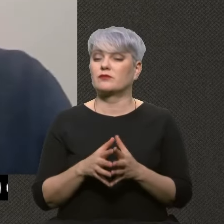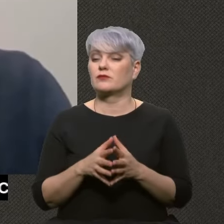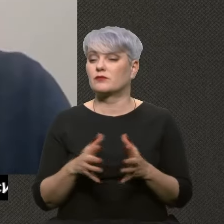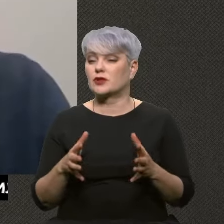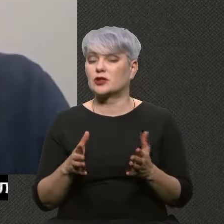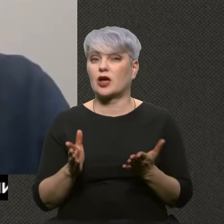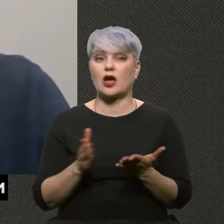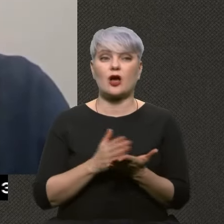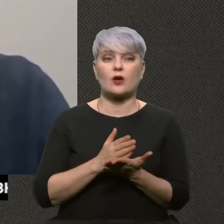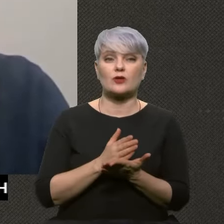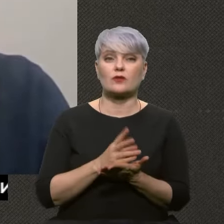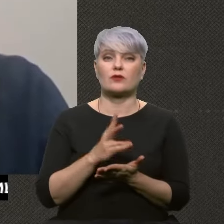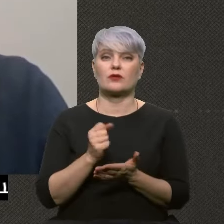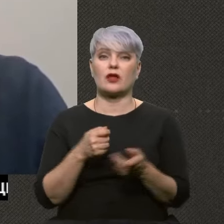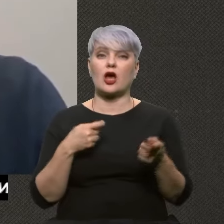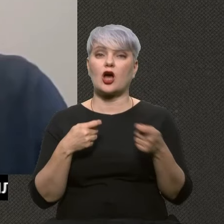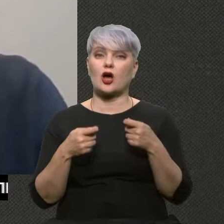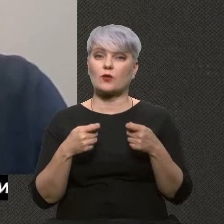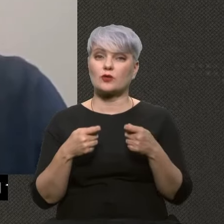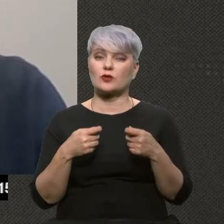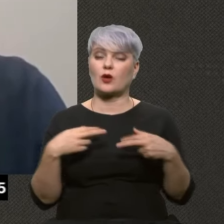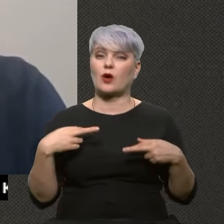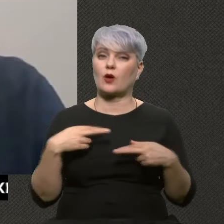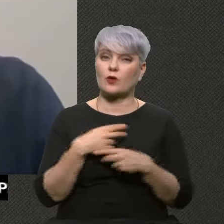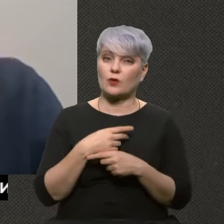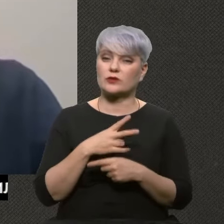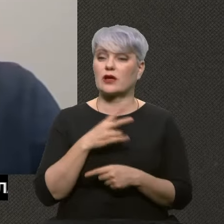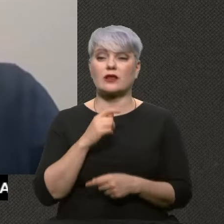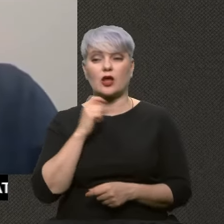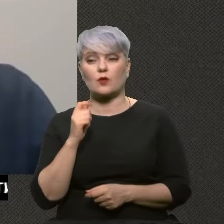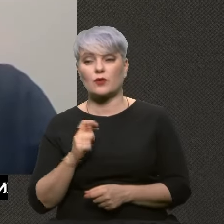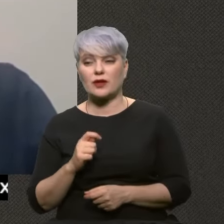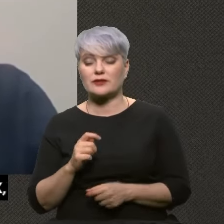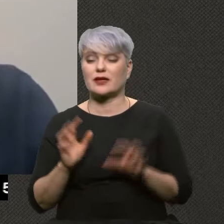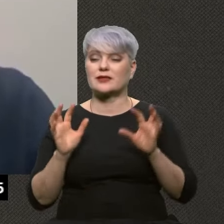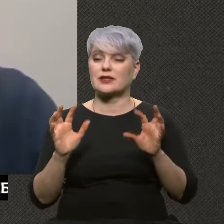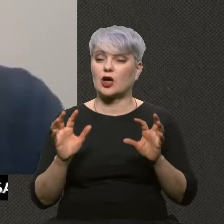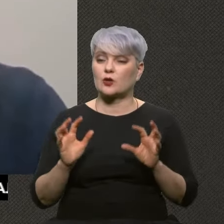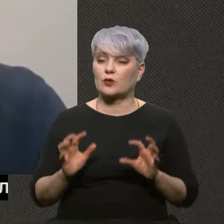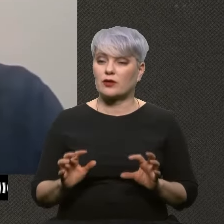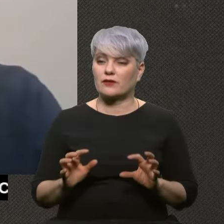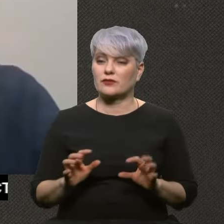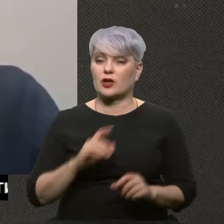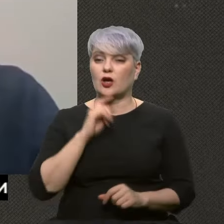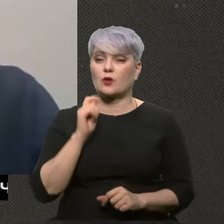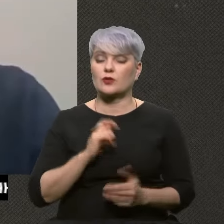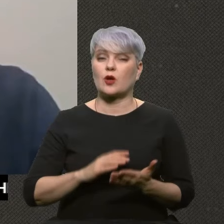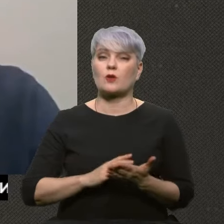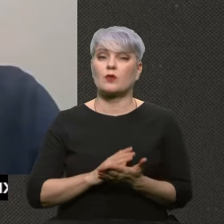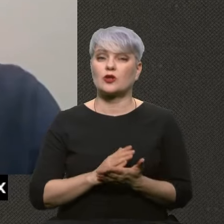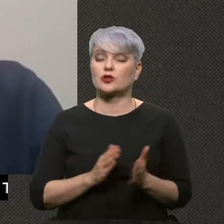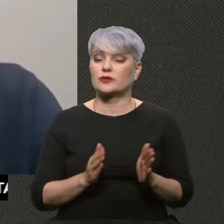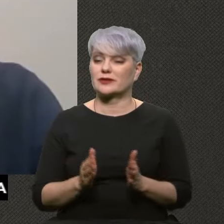можуть орієнтуватися на уряд Угорщини, ніж на українське законодавство, українську політичну